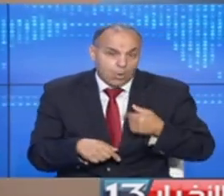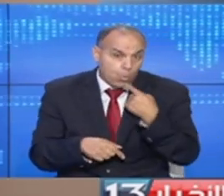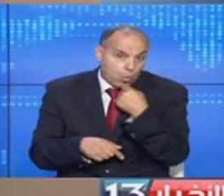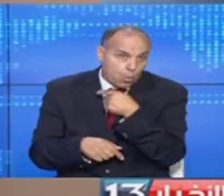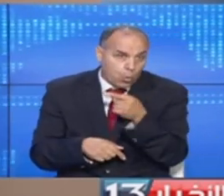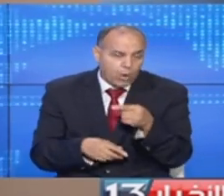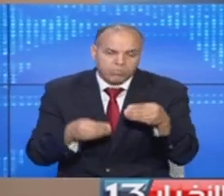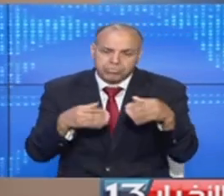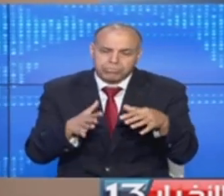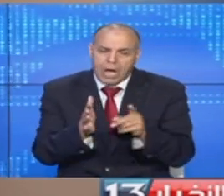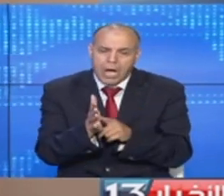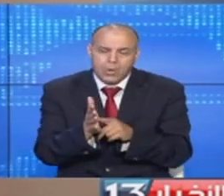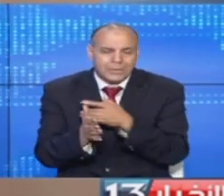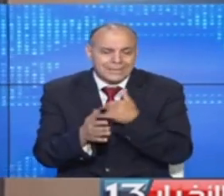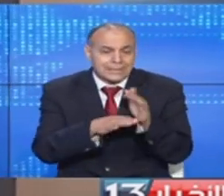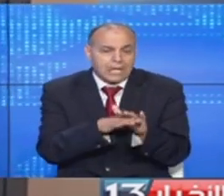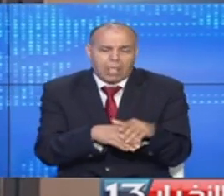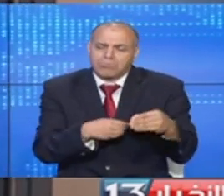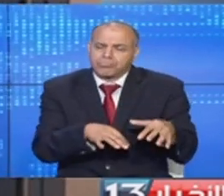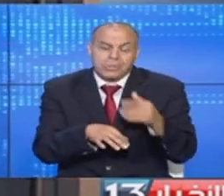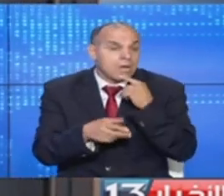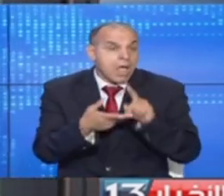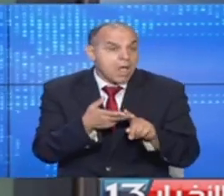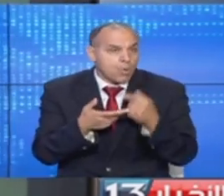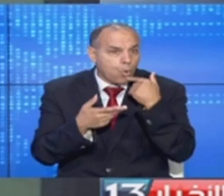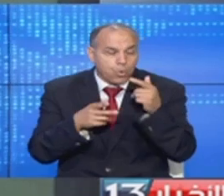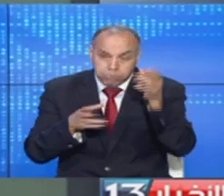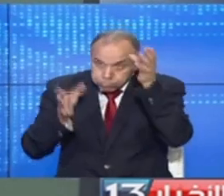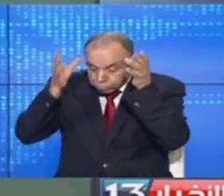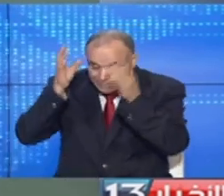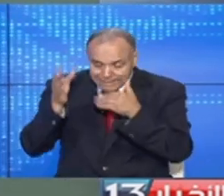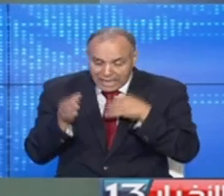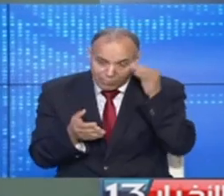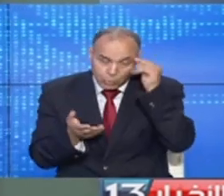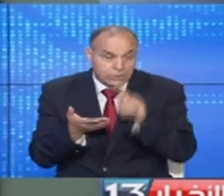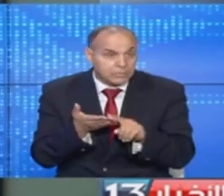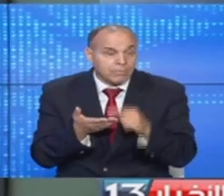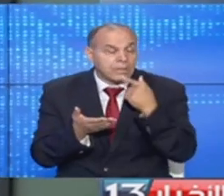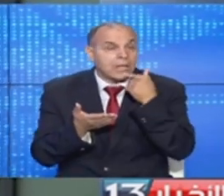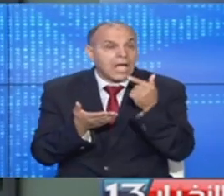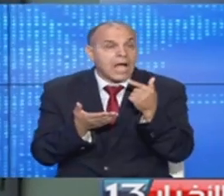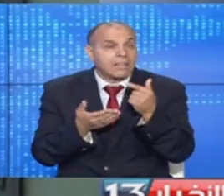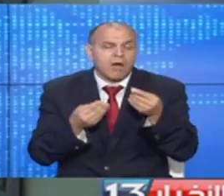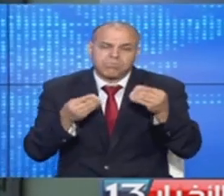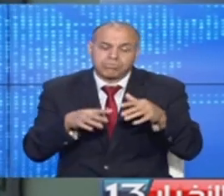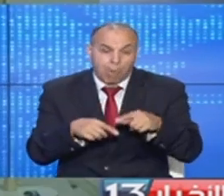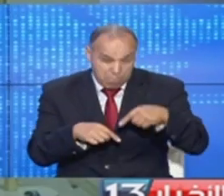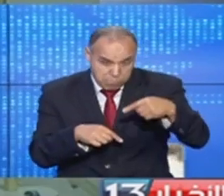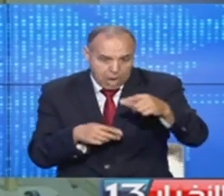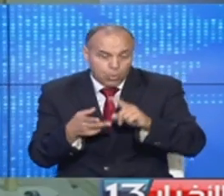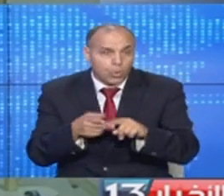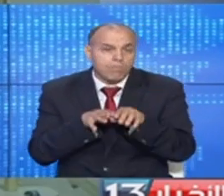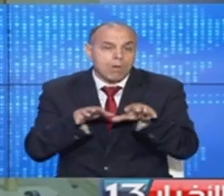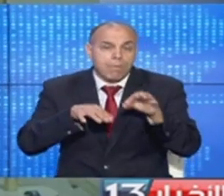التهاون في تطبيق الاجراءات الوقائيه هذا ويجمع خبراء الصحه في البلاد على ان الاسواق ادم فيما يخص